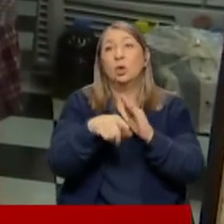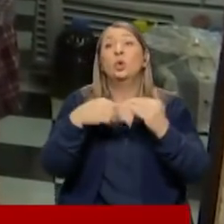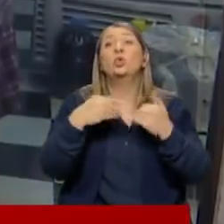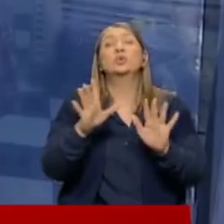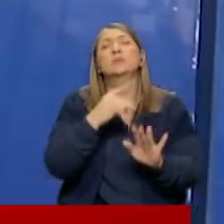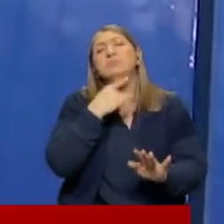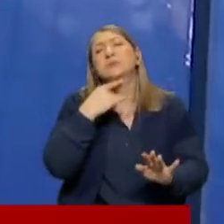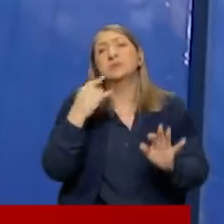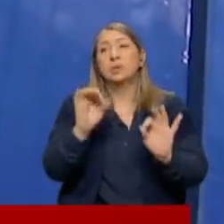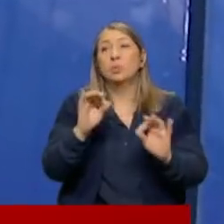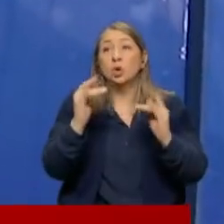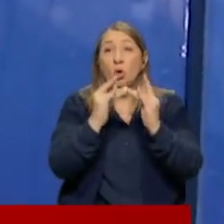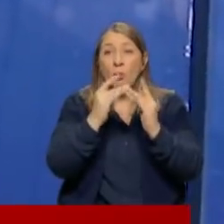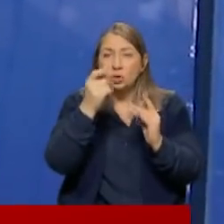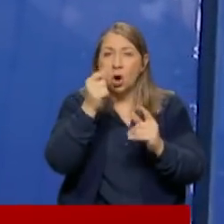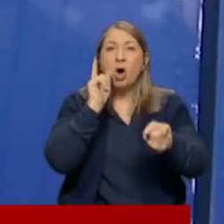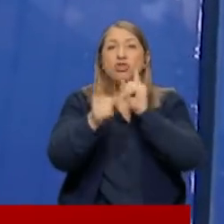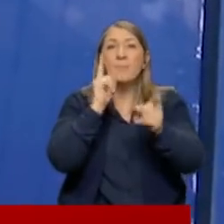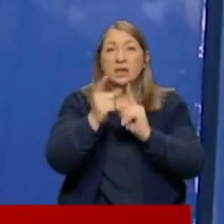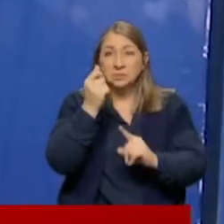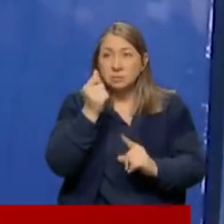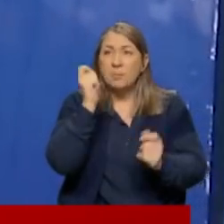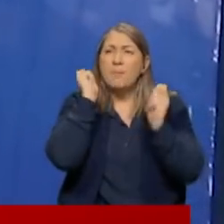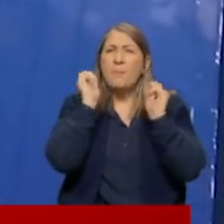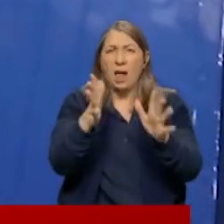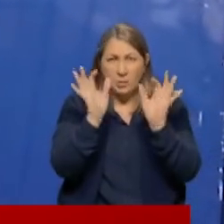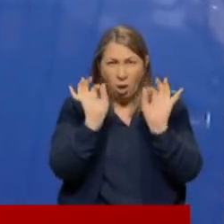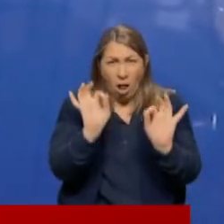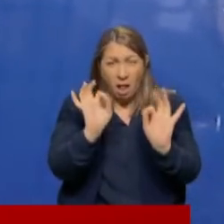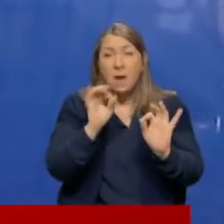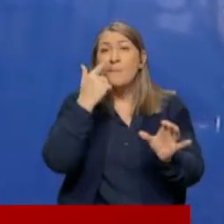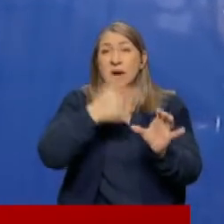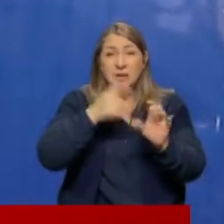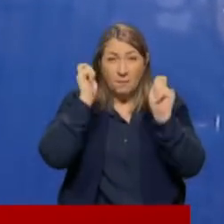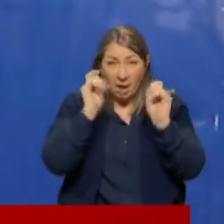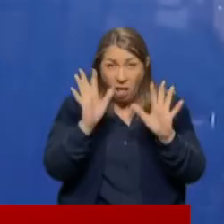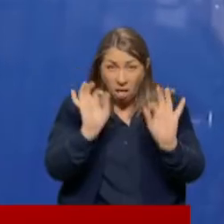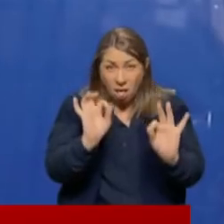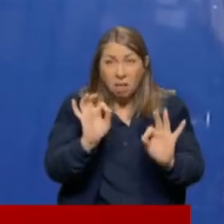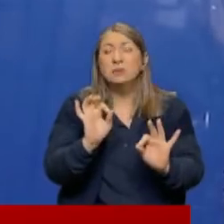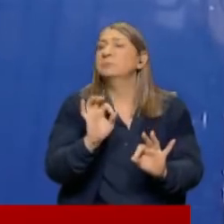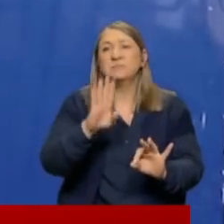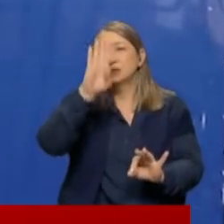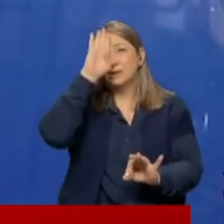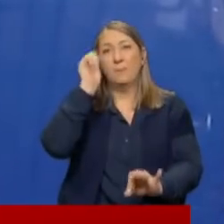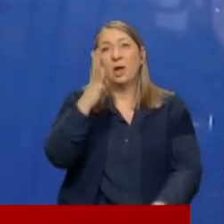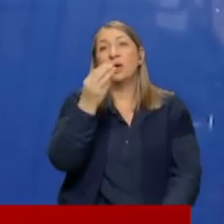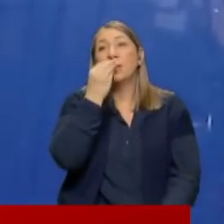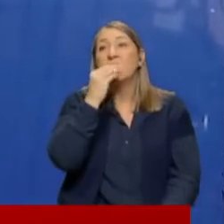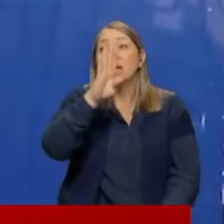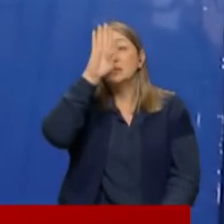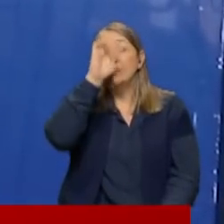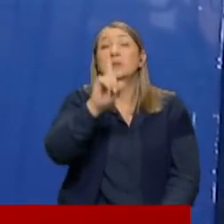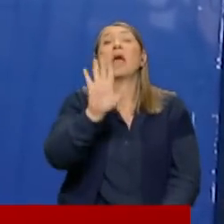Yoksa mümkün değil. Bu köprü ücretleri, otoban ücretleri pahalı olduğu sürece, mazot pahalı olduğu sürece İstanbul'u pahalı yemek zorunda. İstanbul tek